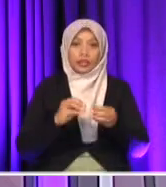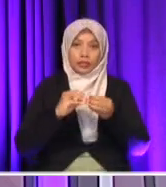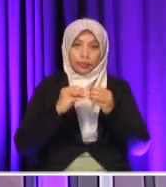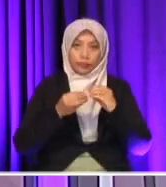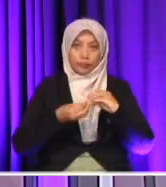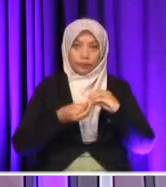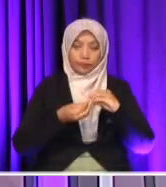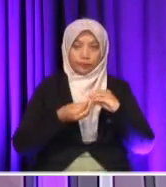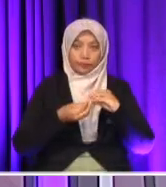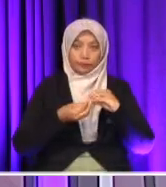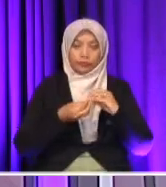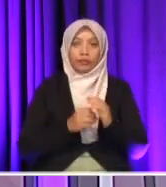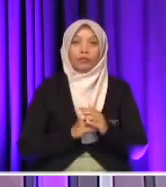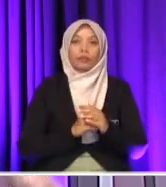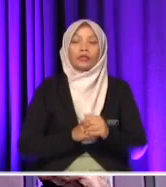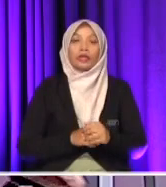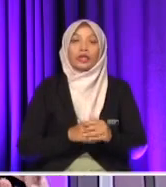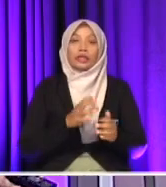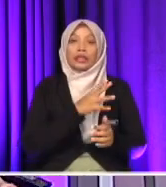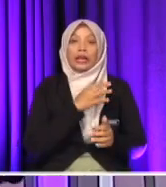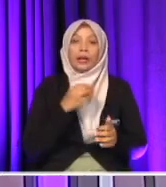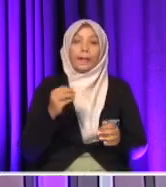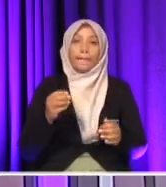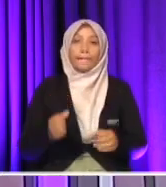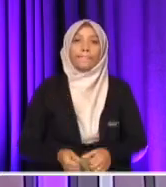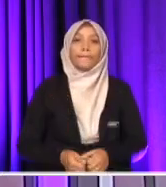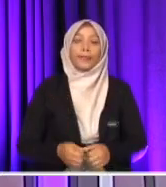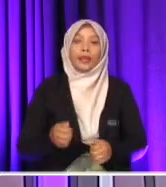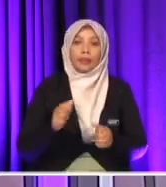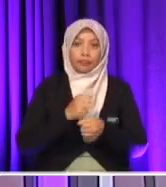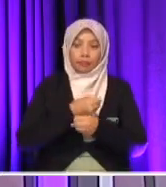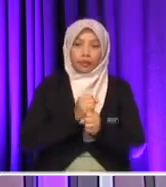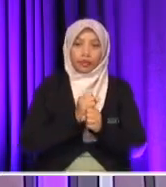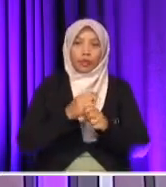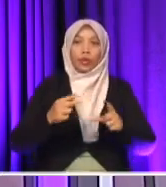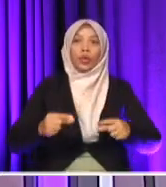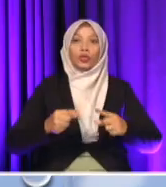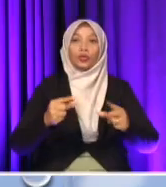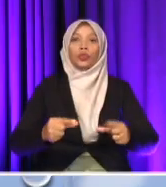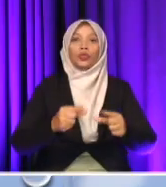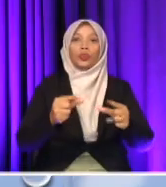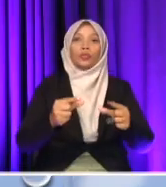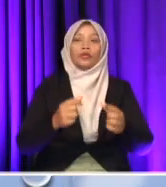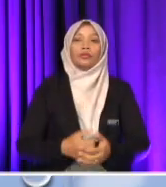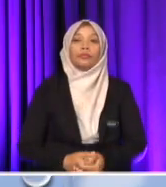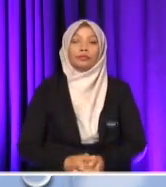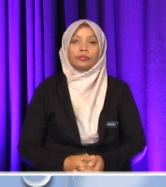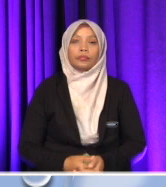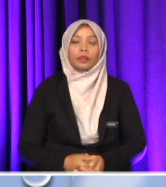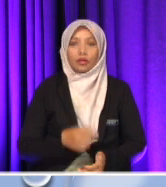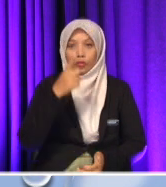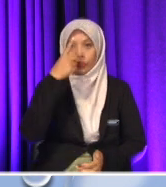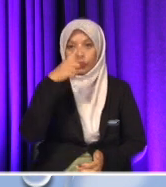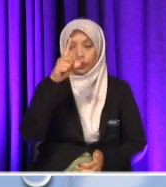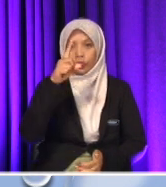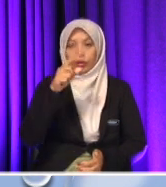untuk simbol. Dan bentuk gelombang kalau arus terus maksudnya kita akan ada satu magnitud yang tetap saja untuk arus